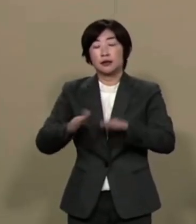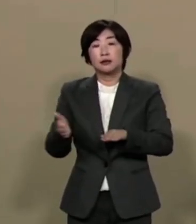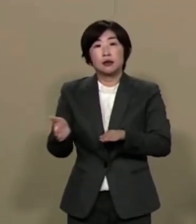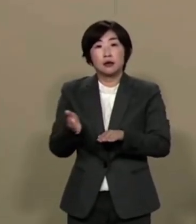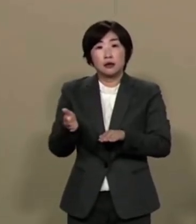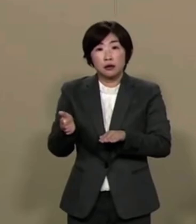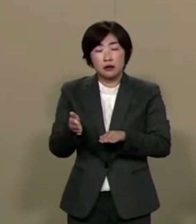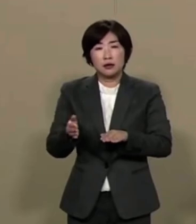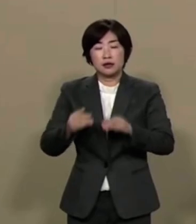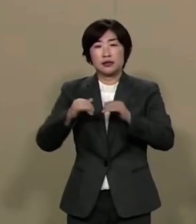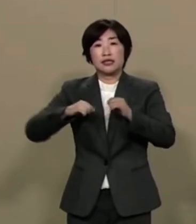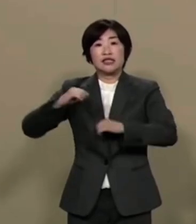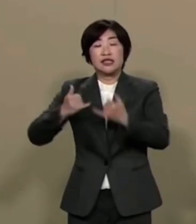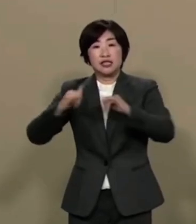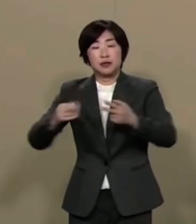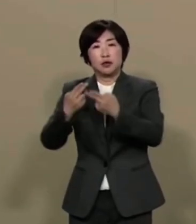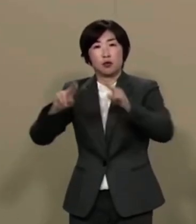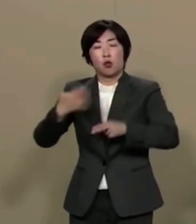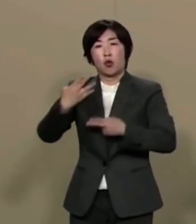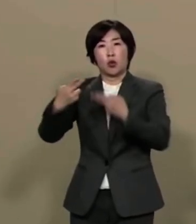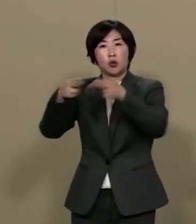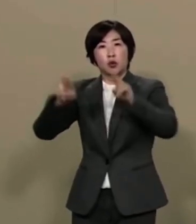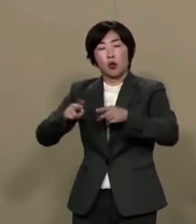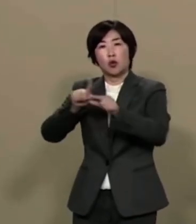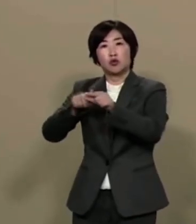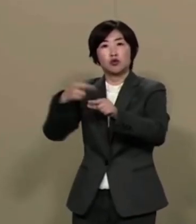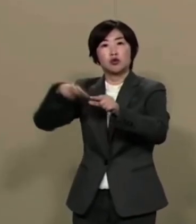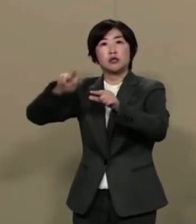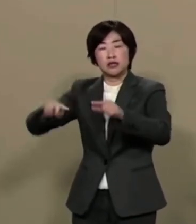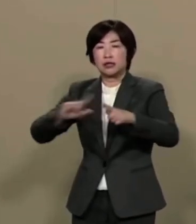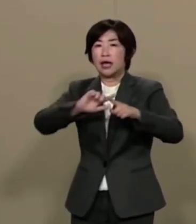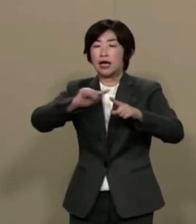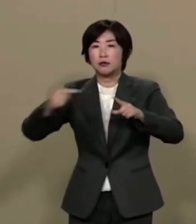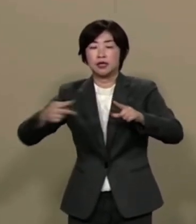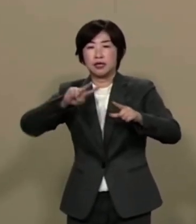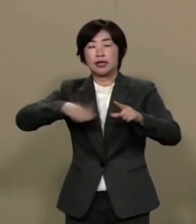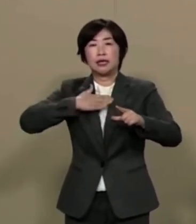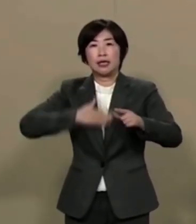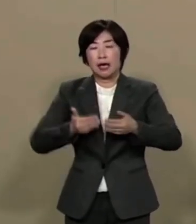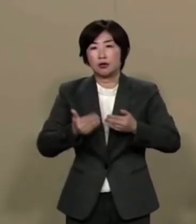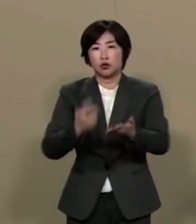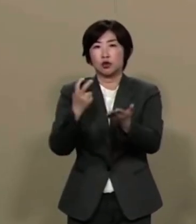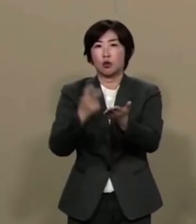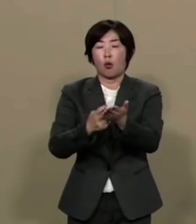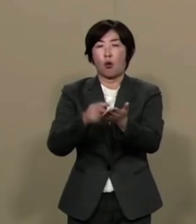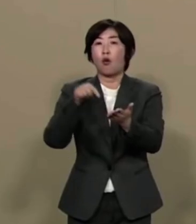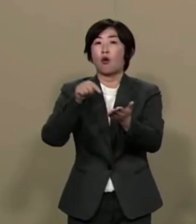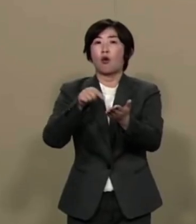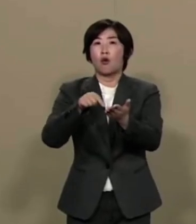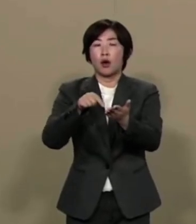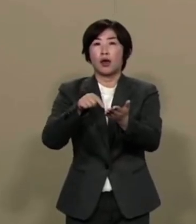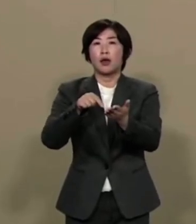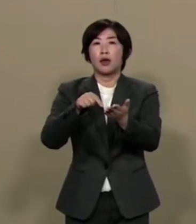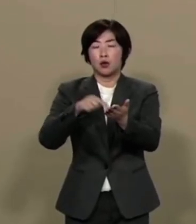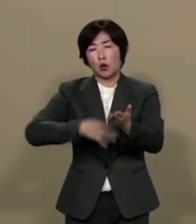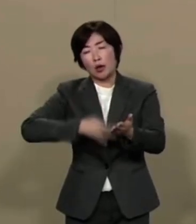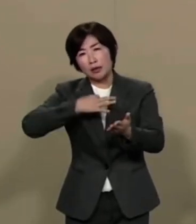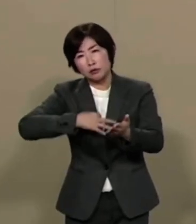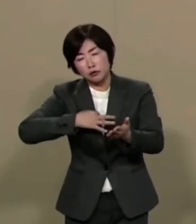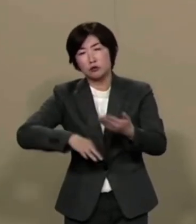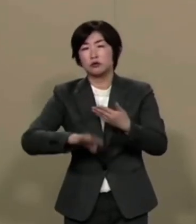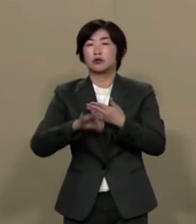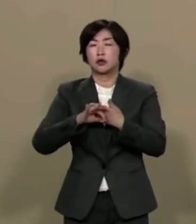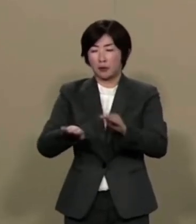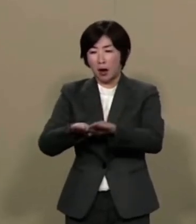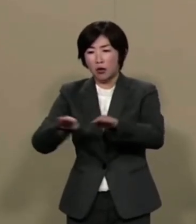え自民党与党を中心にですねえ通りましたLGBT理解増進法まこれの非常なリスク例えば